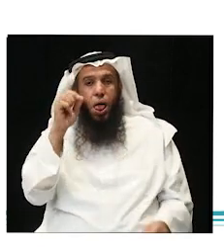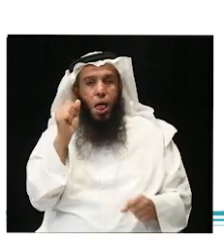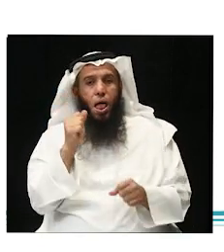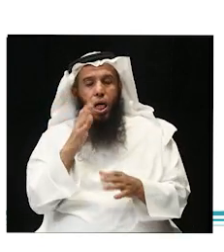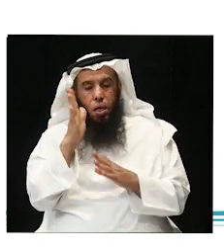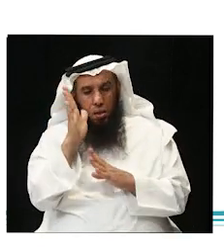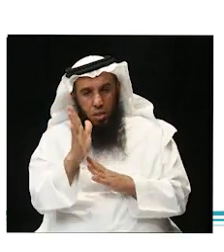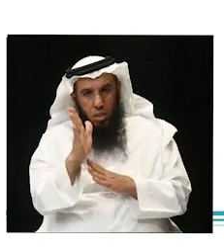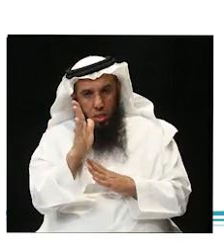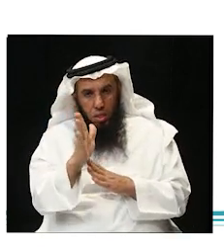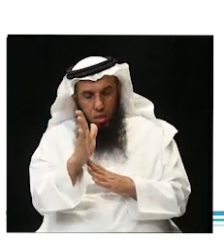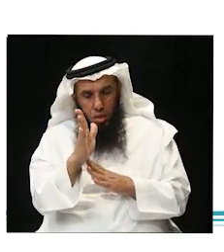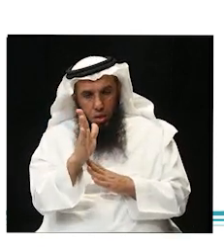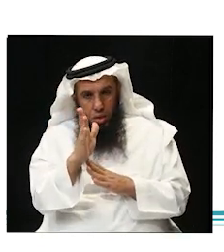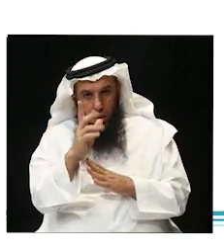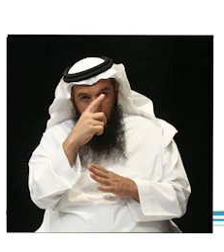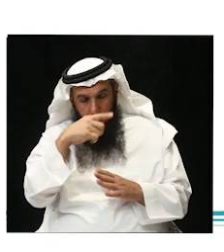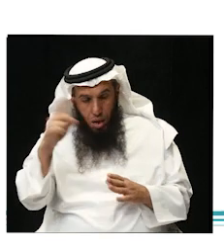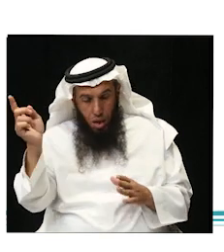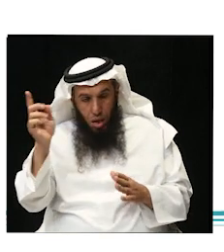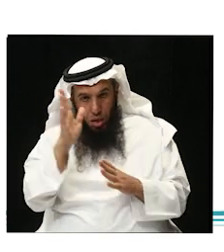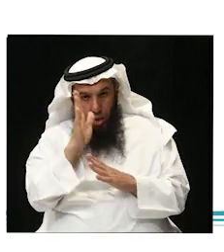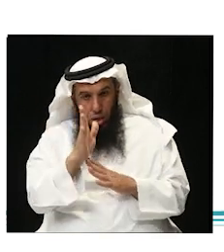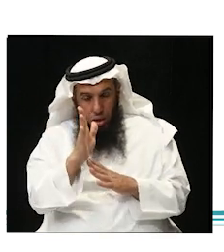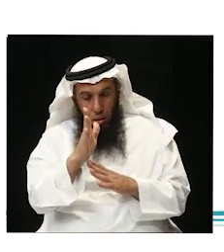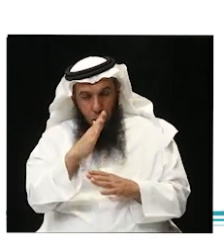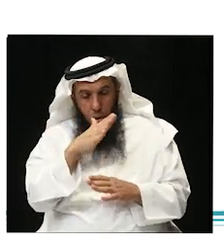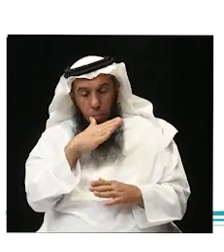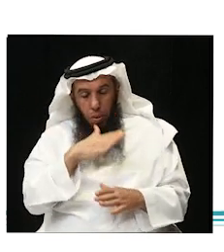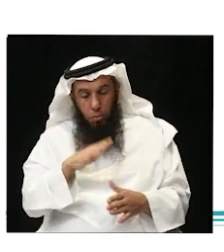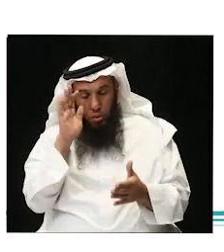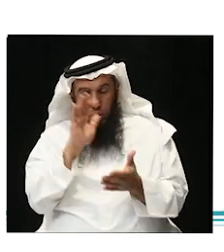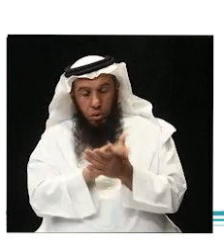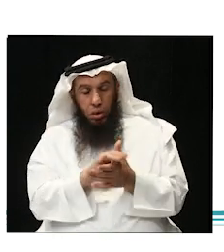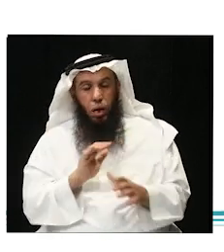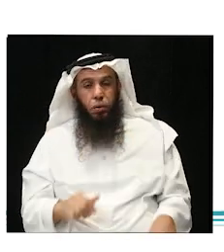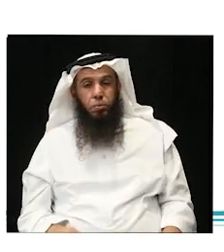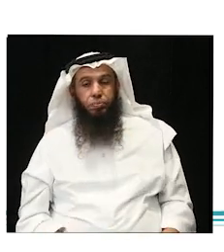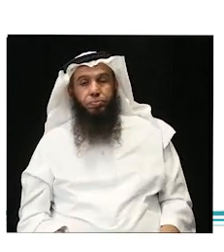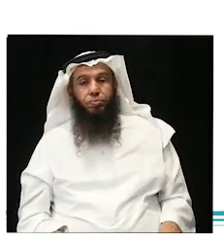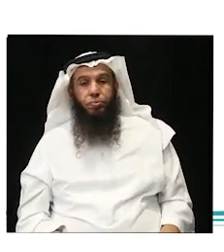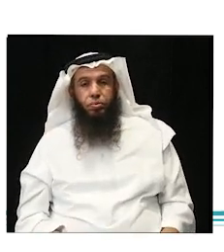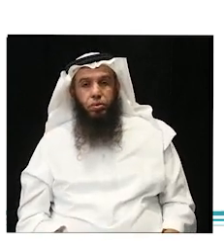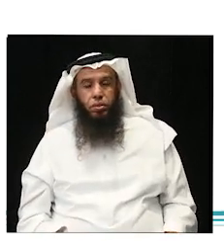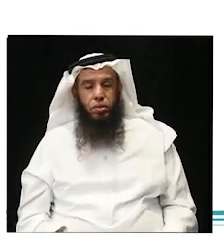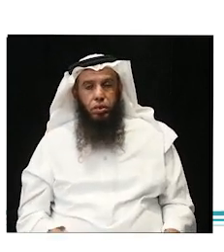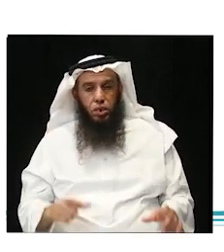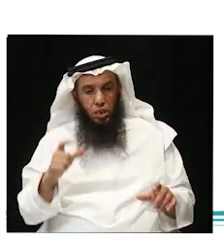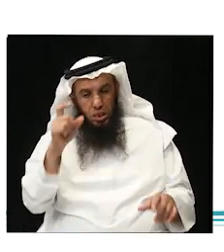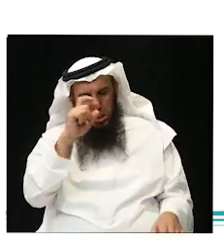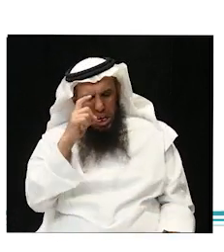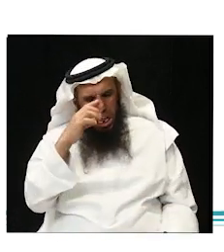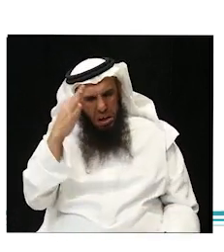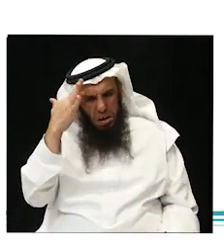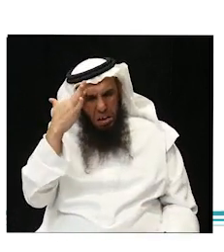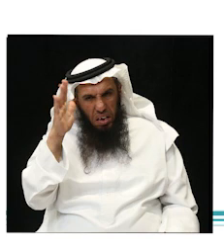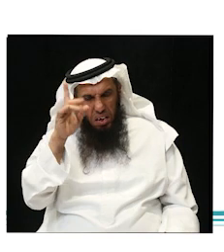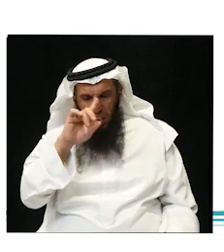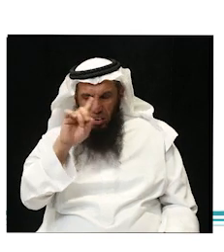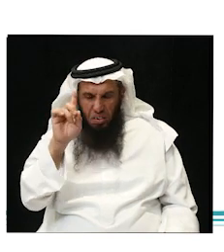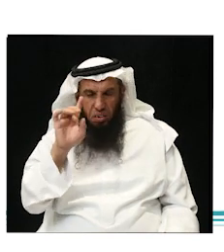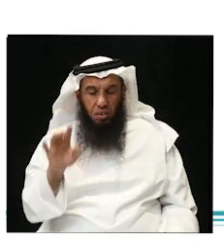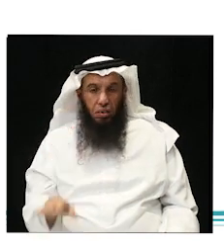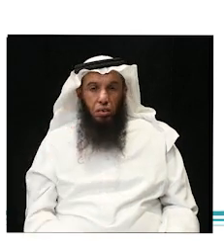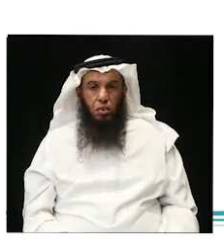عليه الصلاة والسلام، لأن هذا دين. فينتبه الإنسان ما يأخذ إلا من كتاب الله سبحانه وتعالى أو